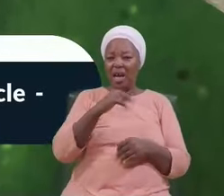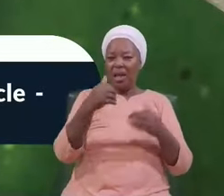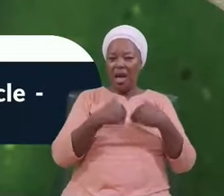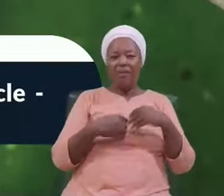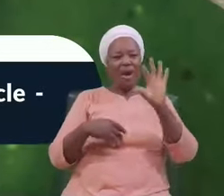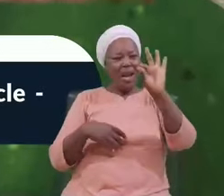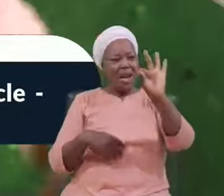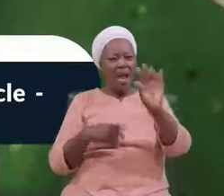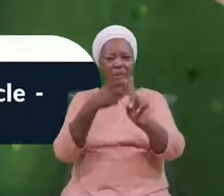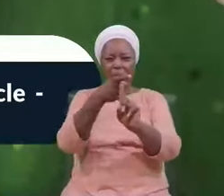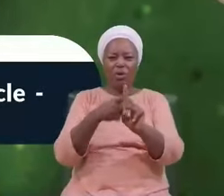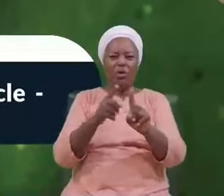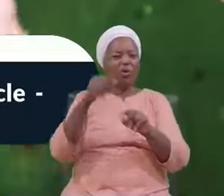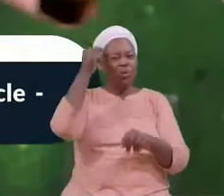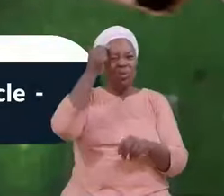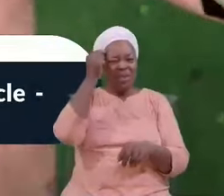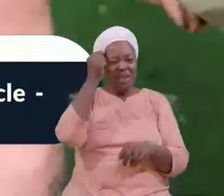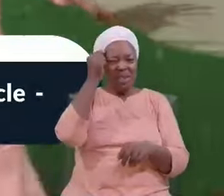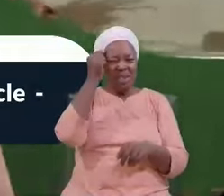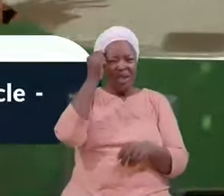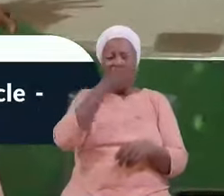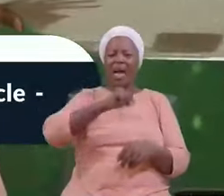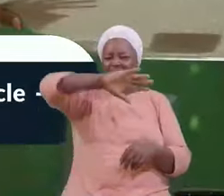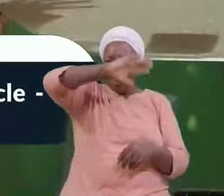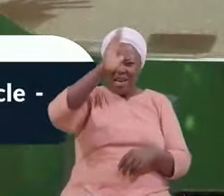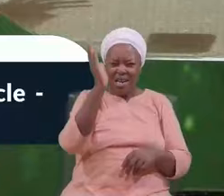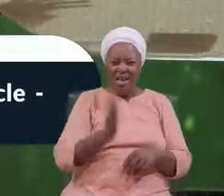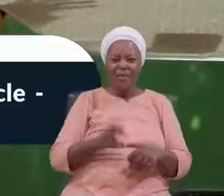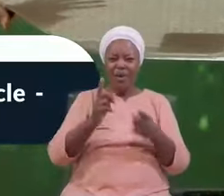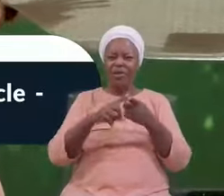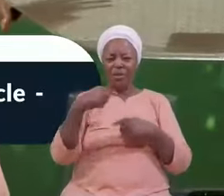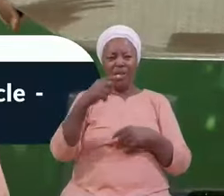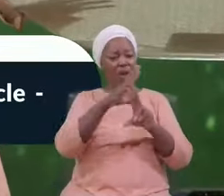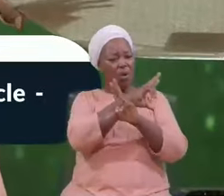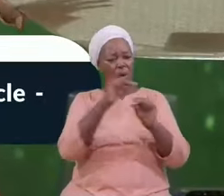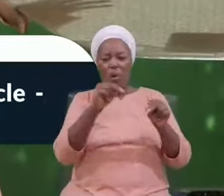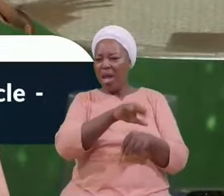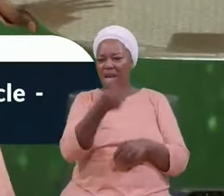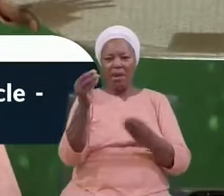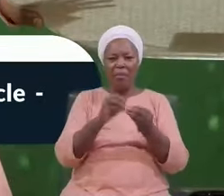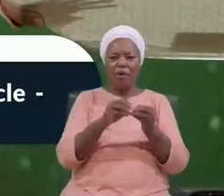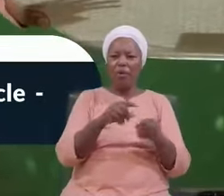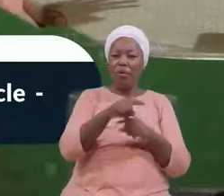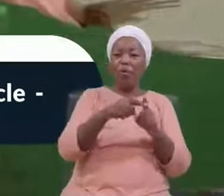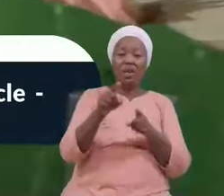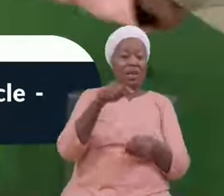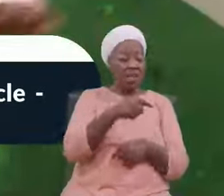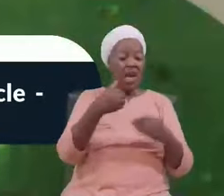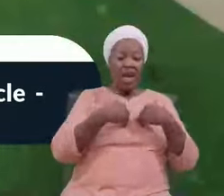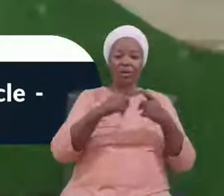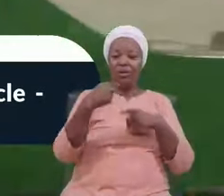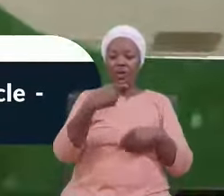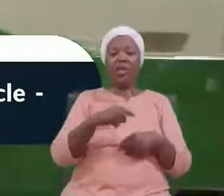Sa langue était déliée et il a passé 9 mois pour penser. Alors il ne devait plus dire